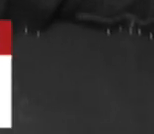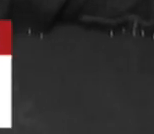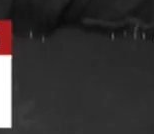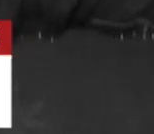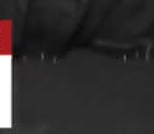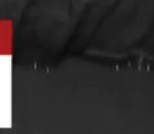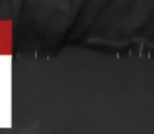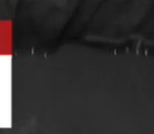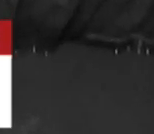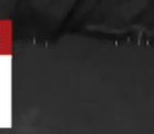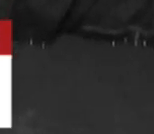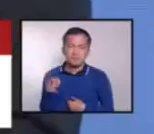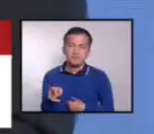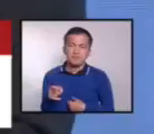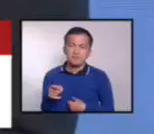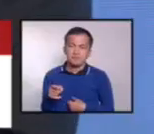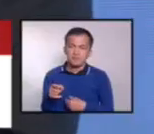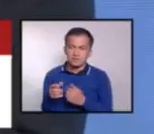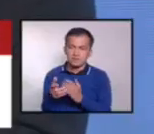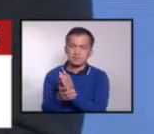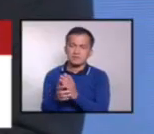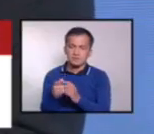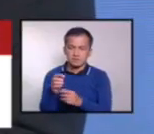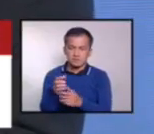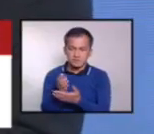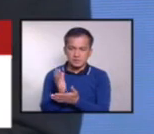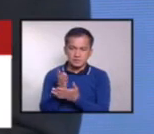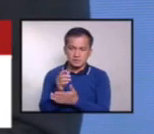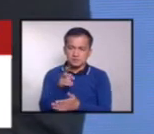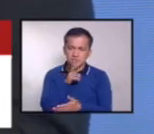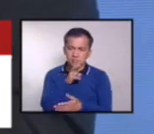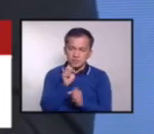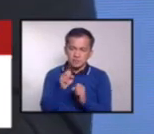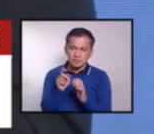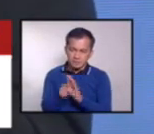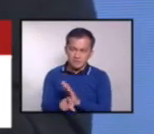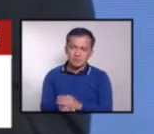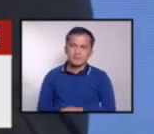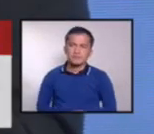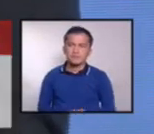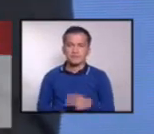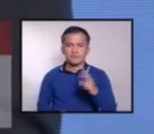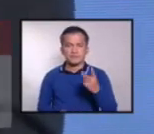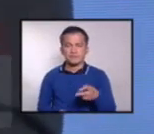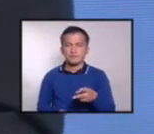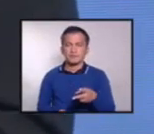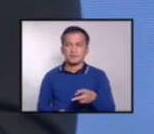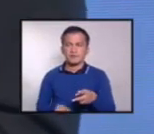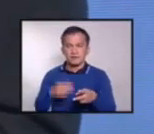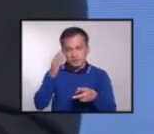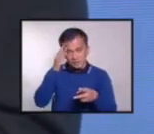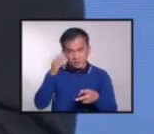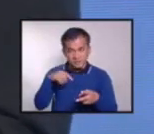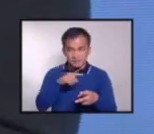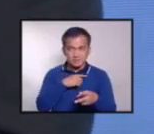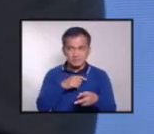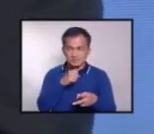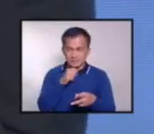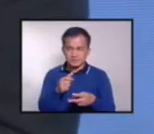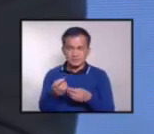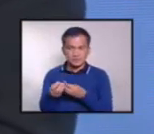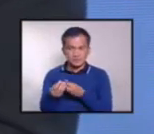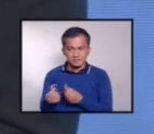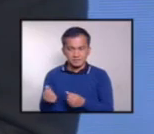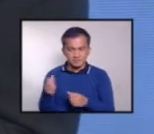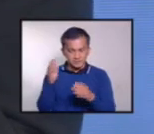yung idea na basta suspect pwede nang patayin. Pangalawa, alam naman natin na hindi pa rin nalutas